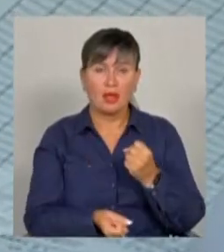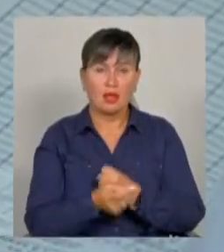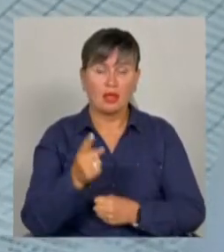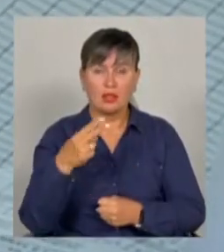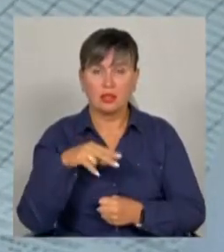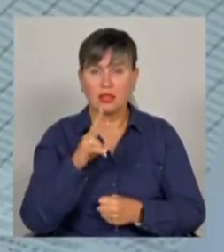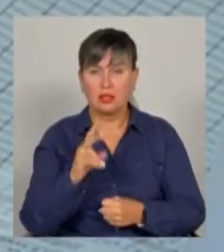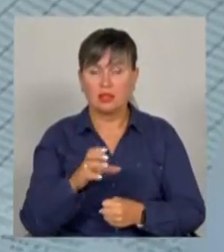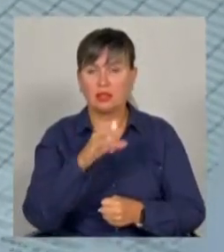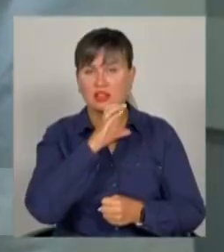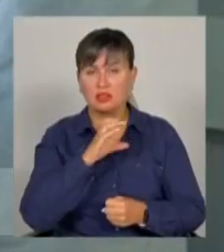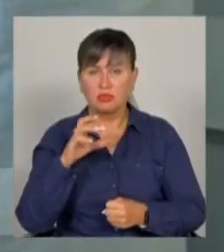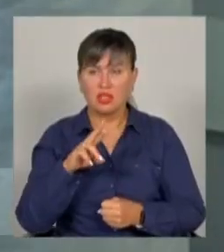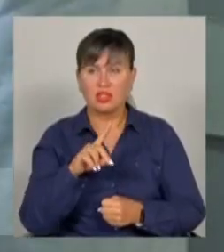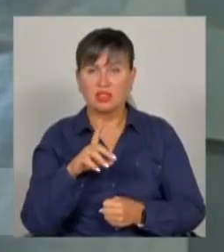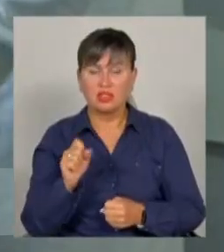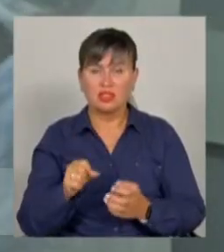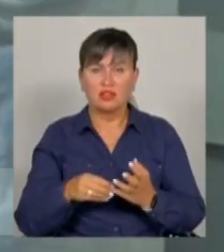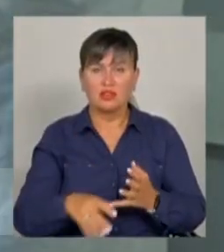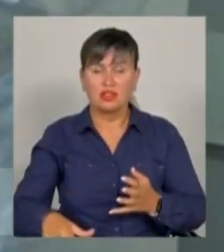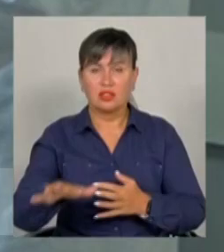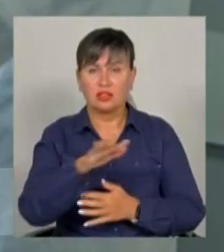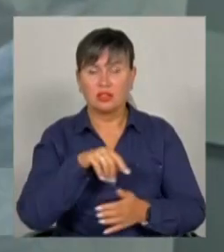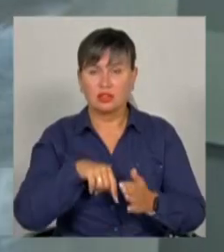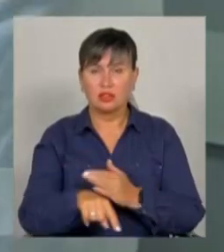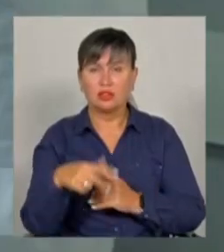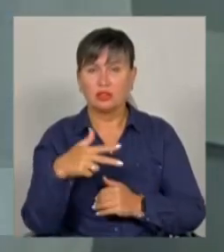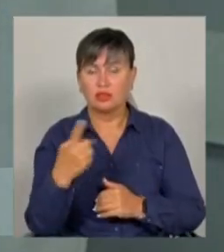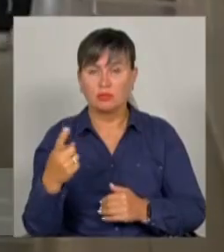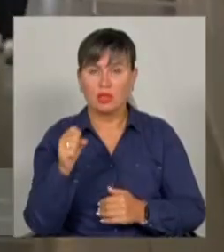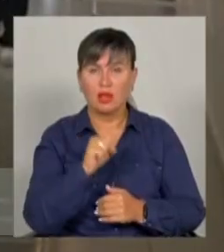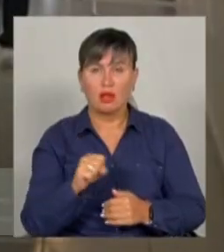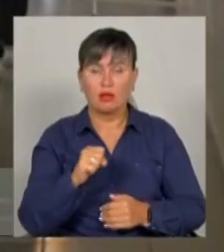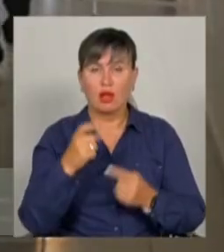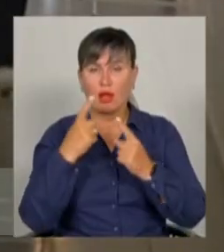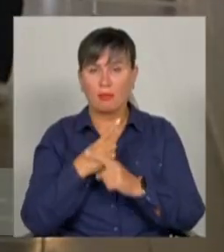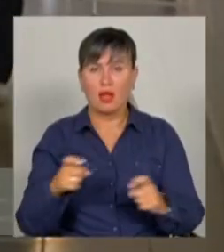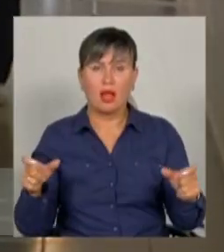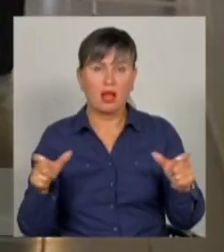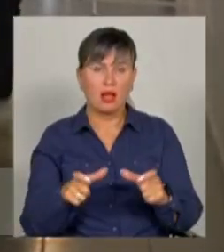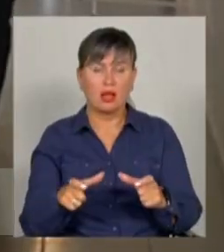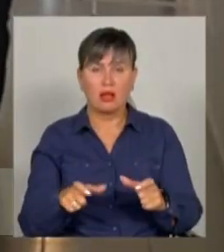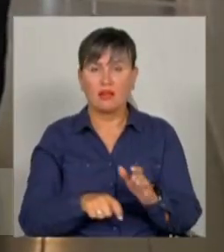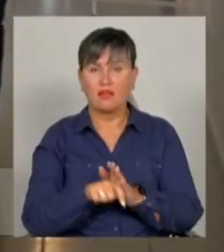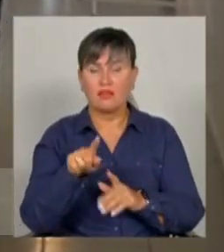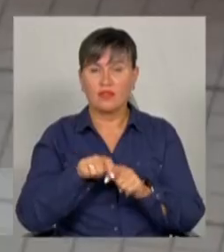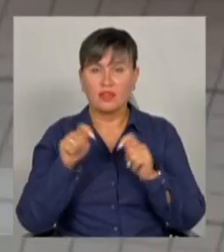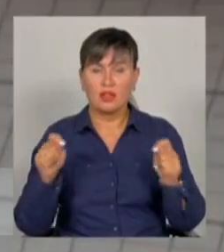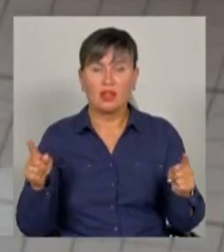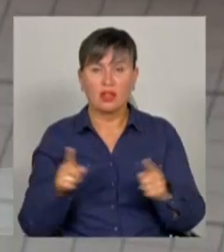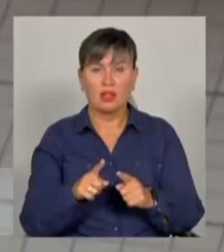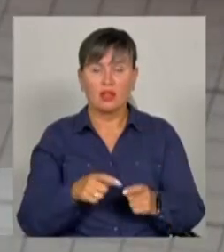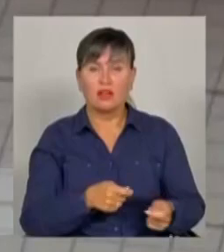ДНК сибирской язвы. На территории села Ушкарасу с 31 августа объявлен карантин. Введены ограничения на